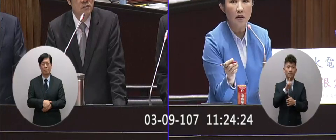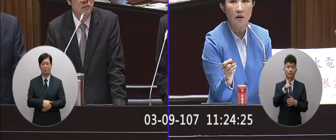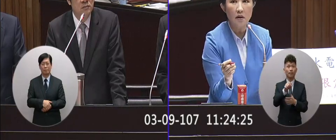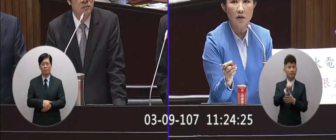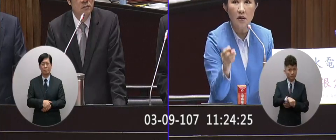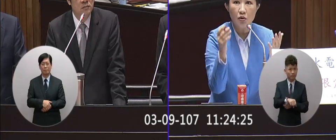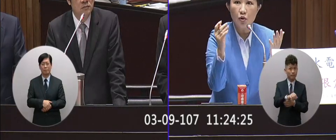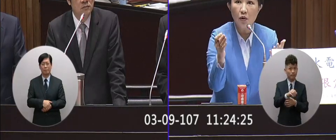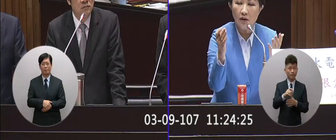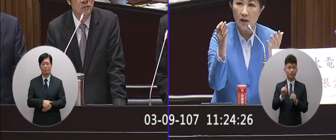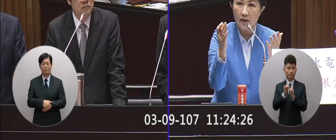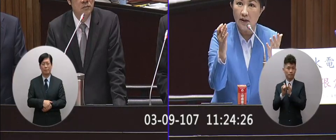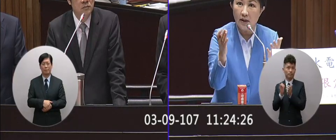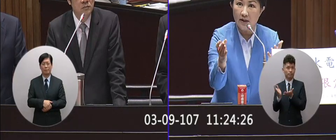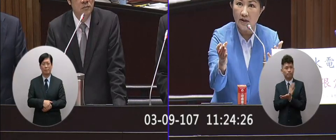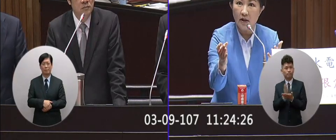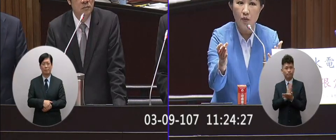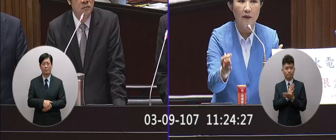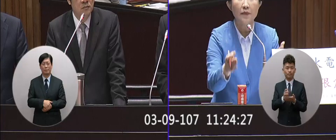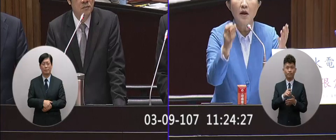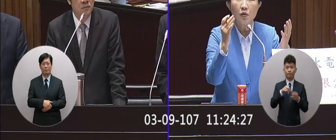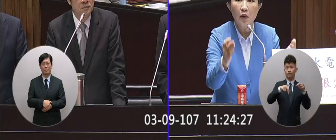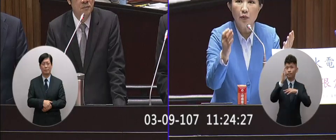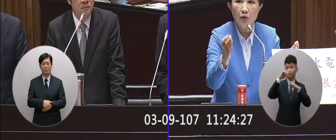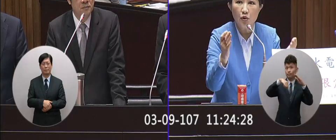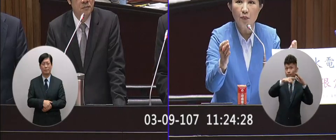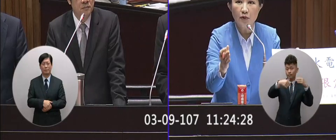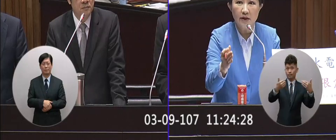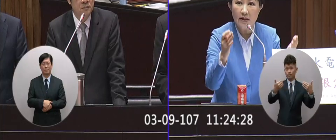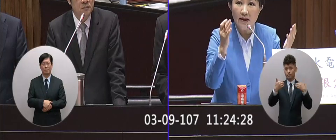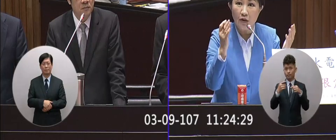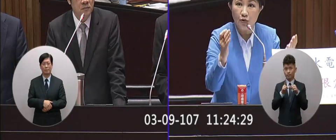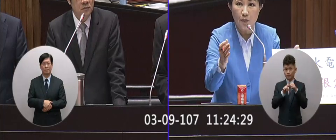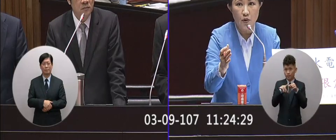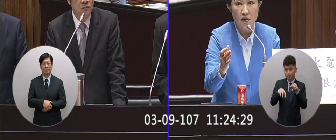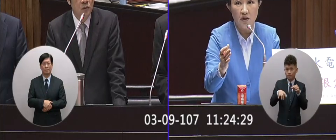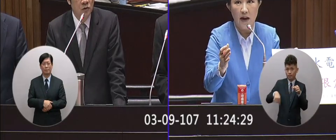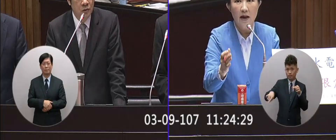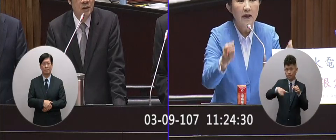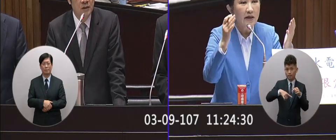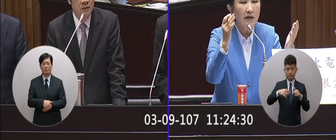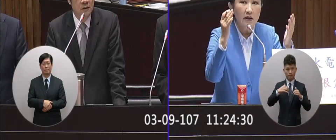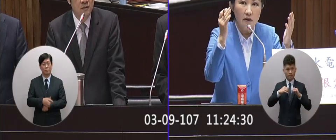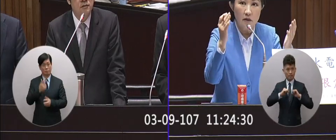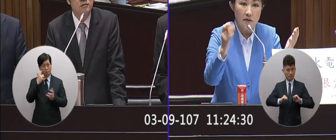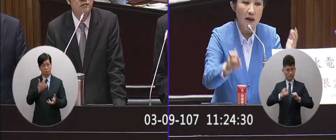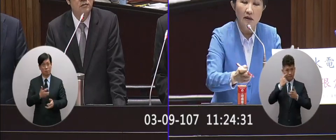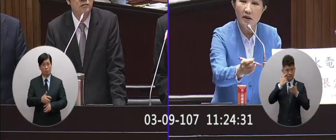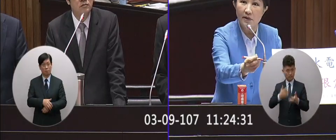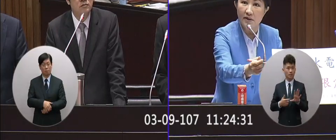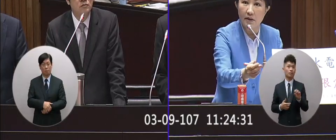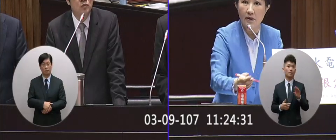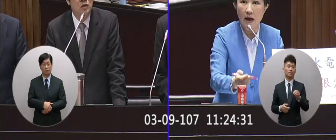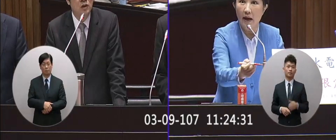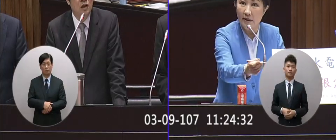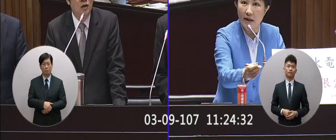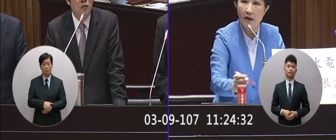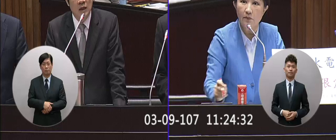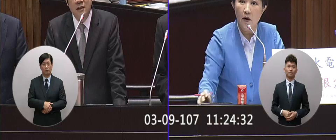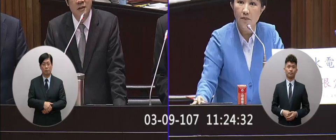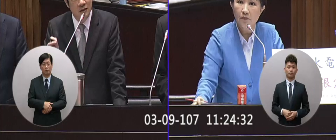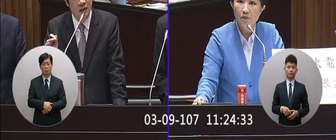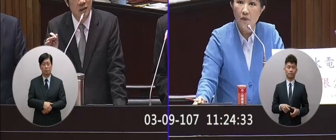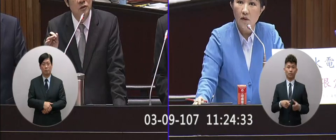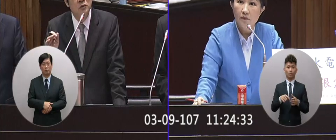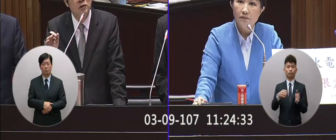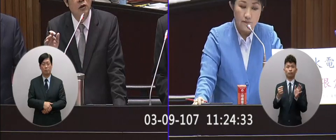断你这个行政院对于中部人健康重不重视嘛？ 重视。 那你是不是啊？会使